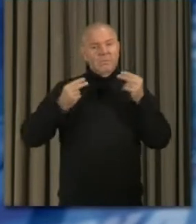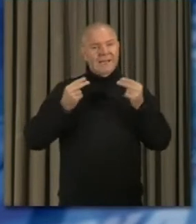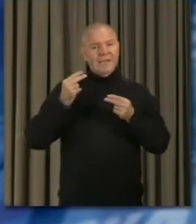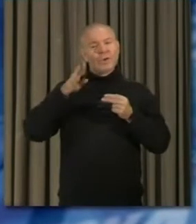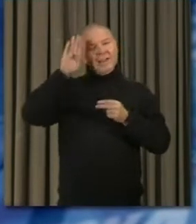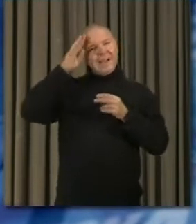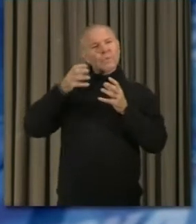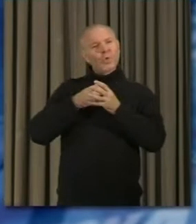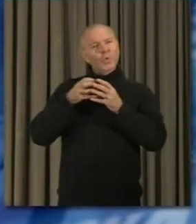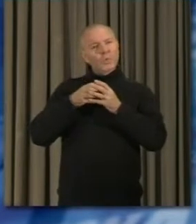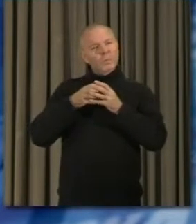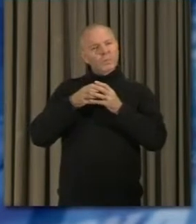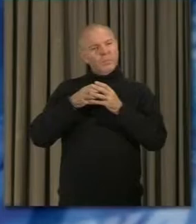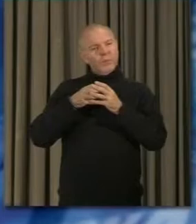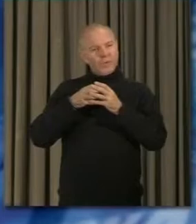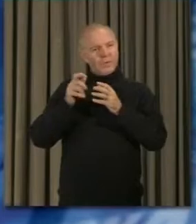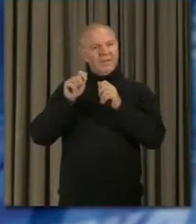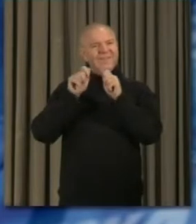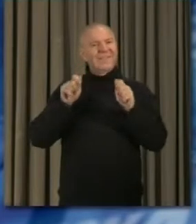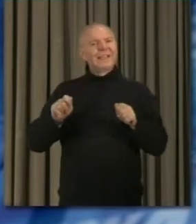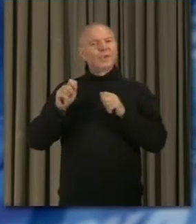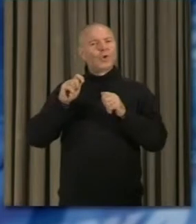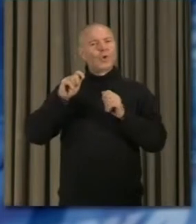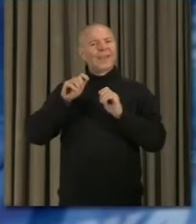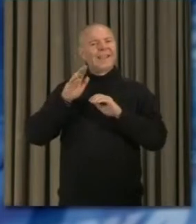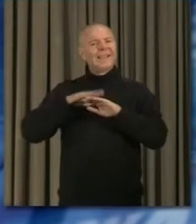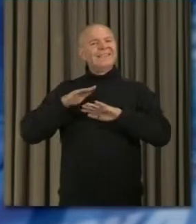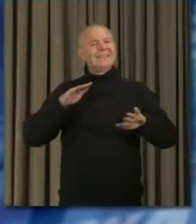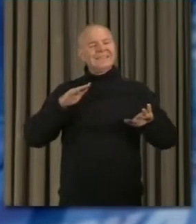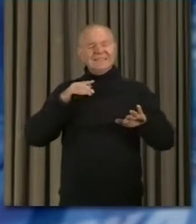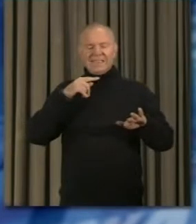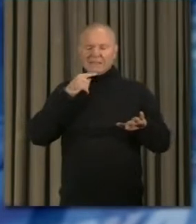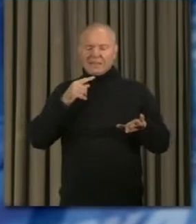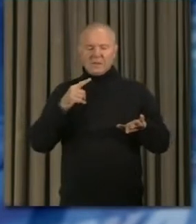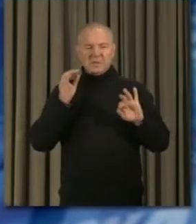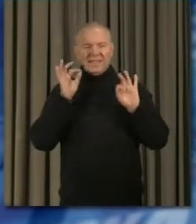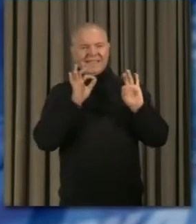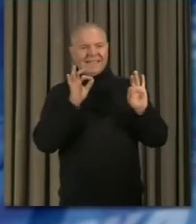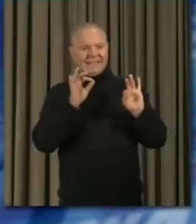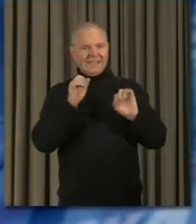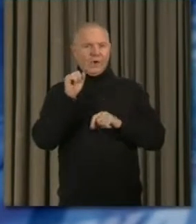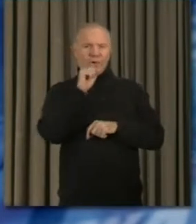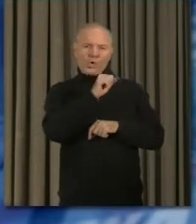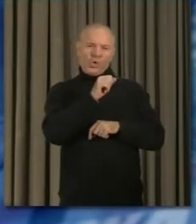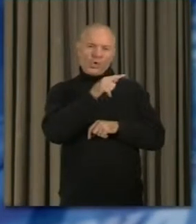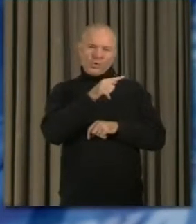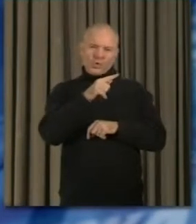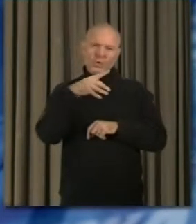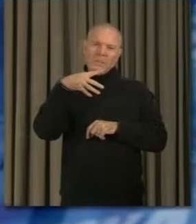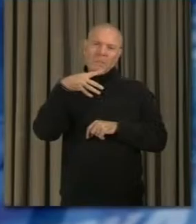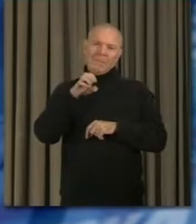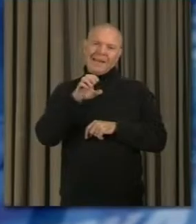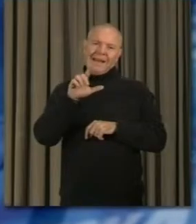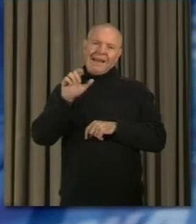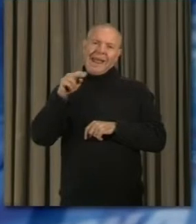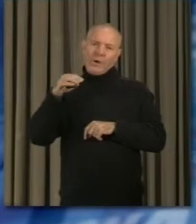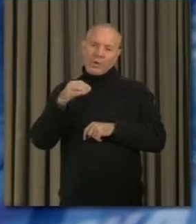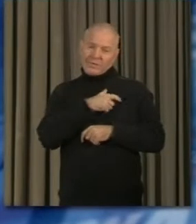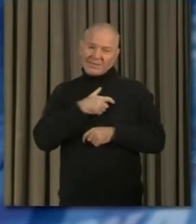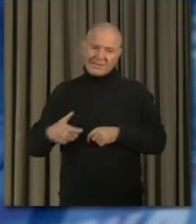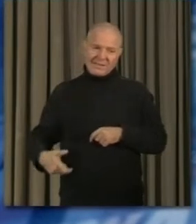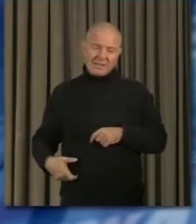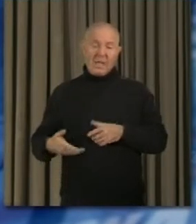capogruppo di federazione della sinistra, Glioscia Matella, aveva preso una posizione critica nei confronti dell'esecutivo Mellano e ora commenta le